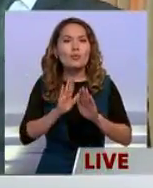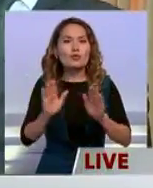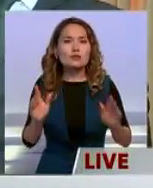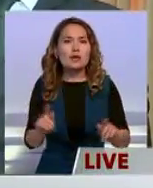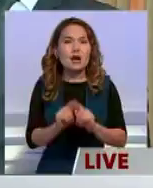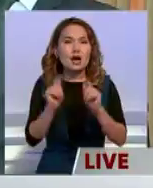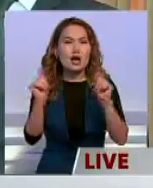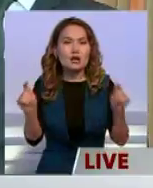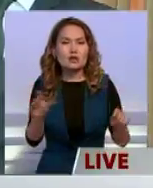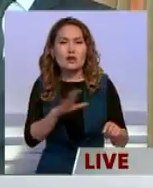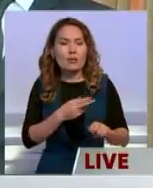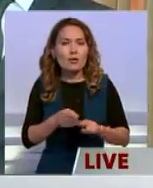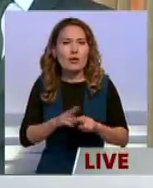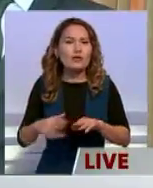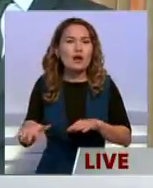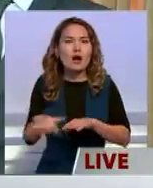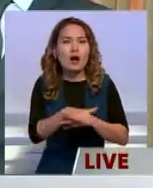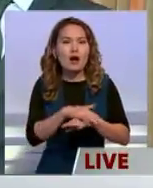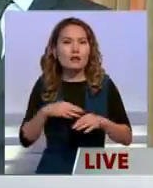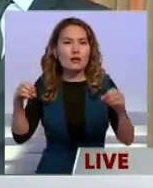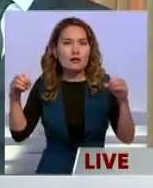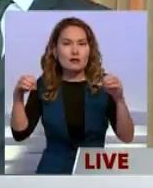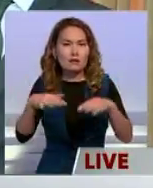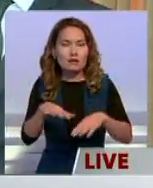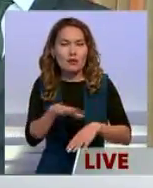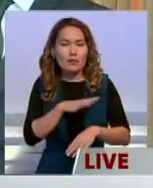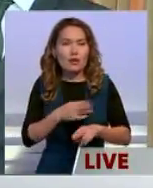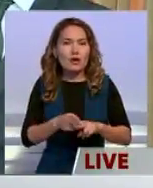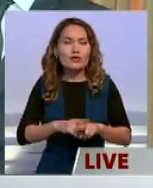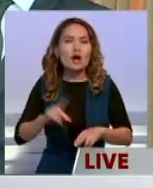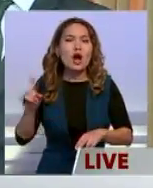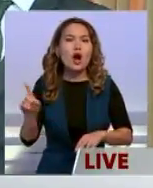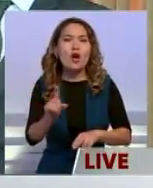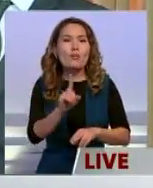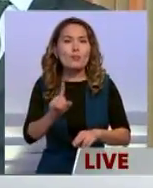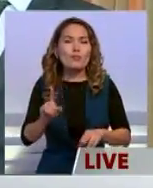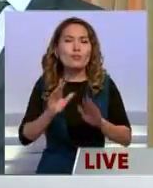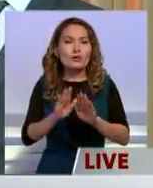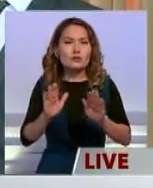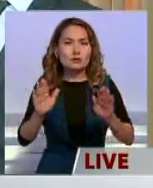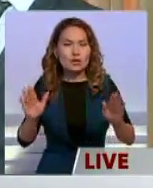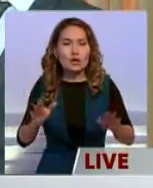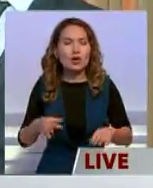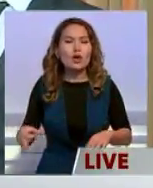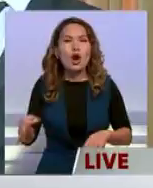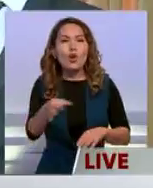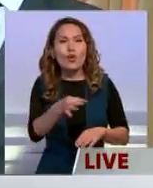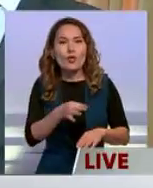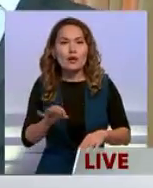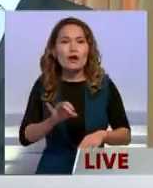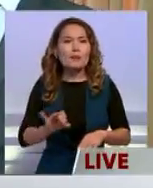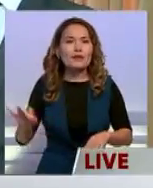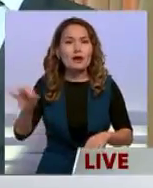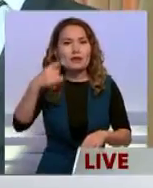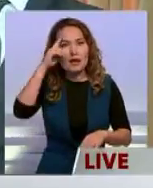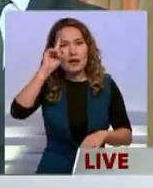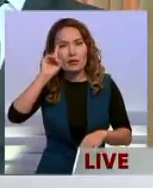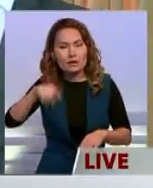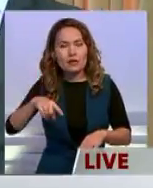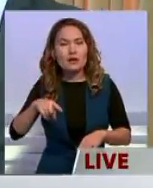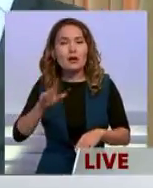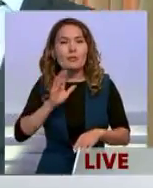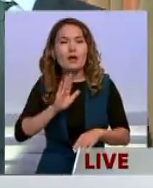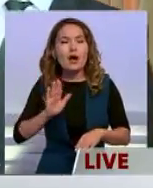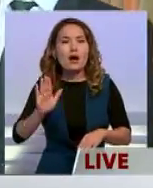жаңғыру музейінде солардың қатарына жатқызуға болады. Бұл музей туралы біз жай жапсарын облыстық тарихи өлкетану музейінің директоры